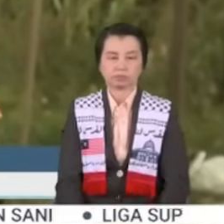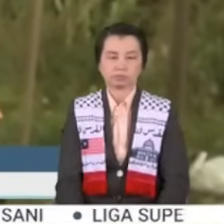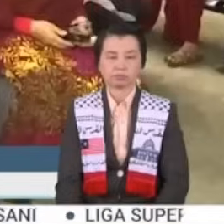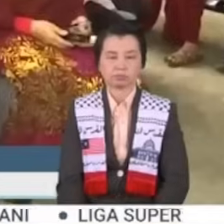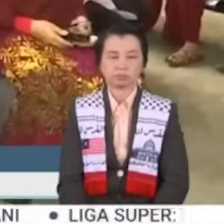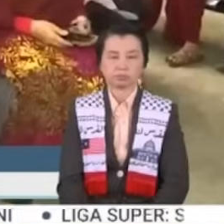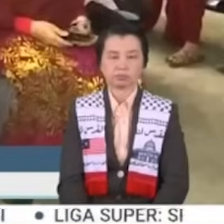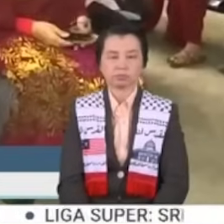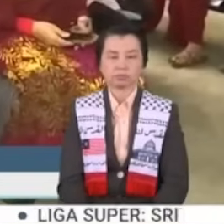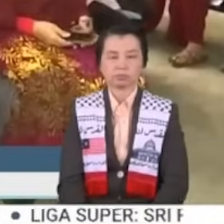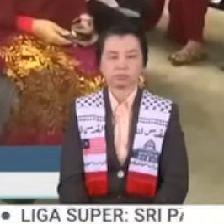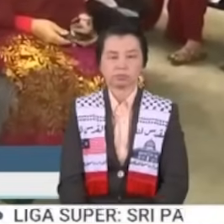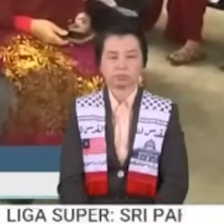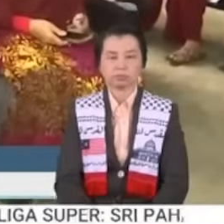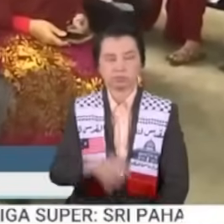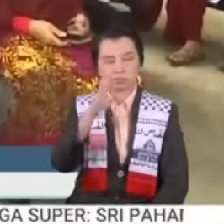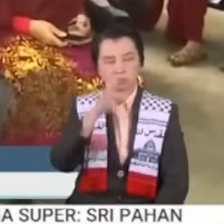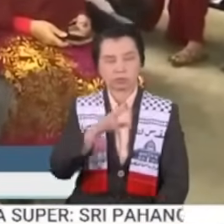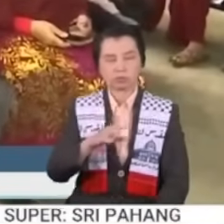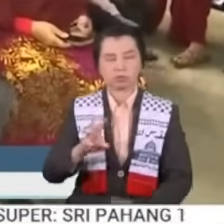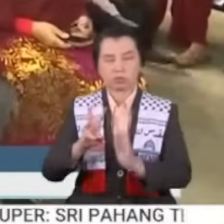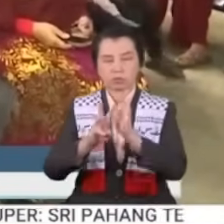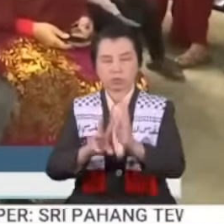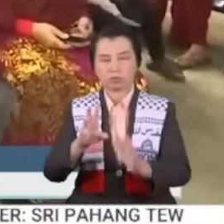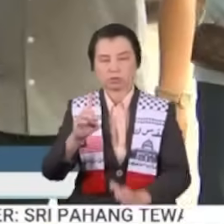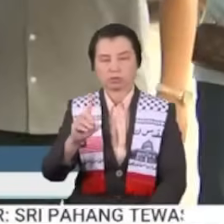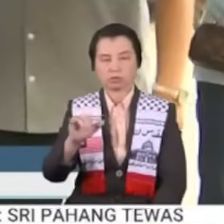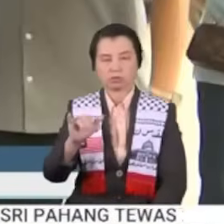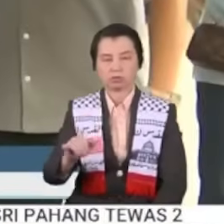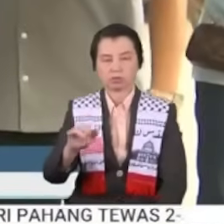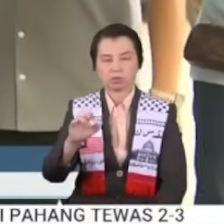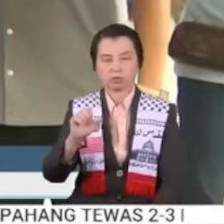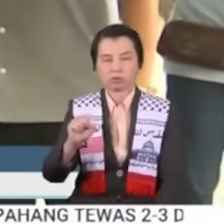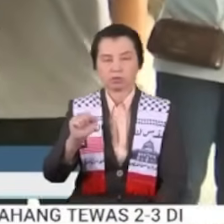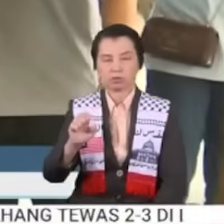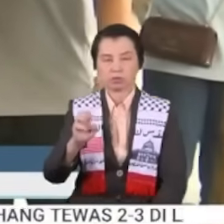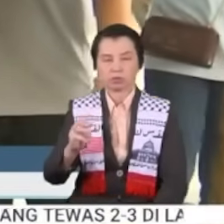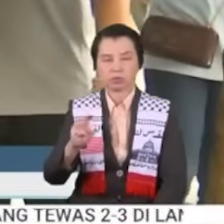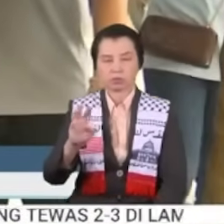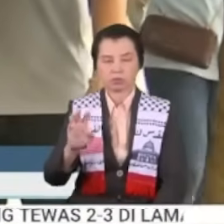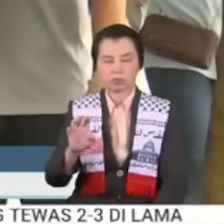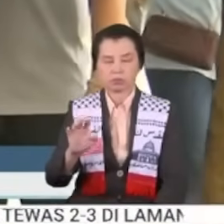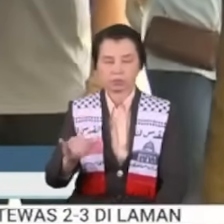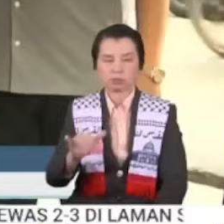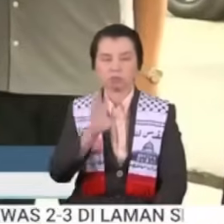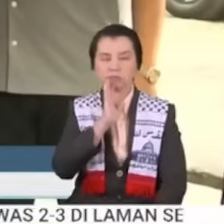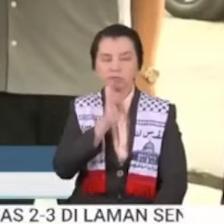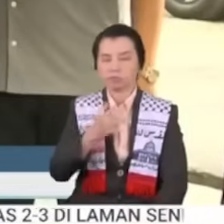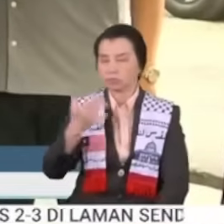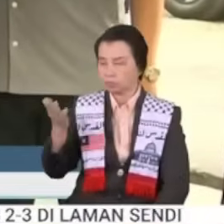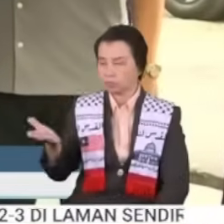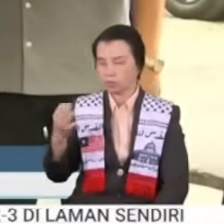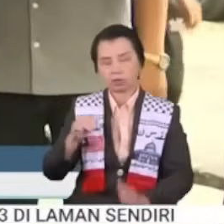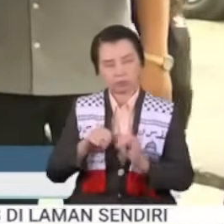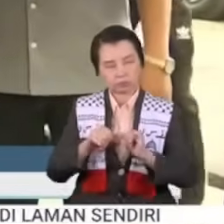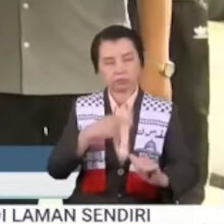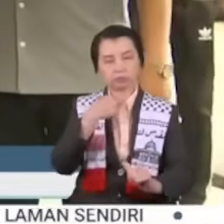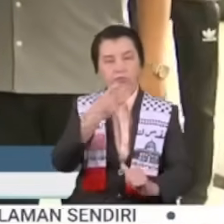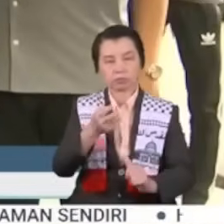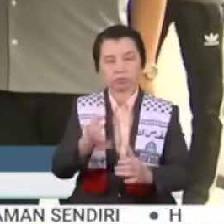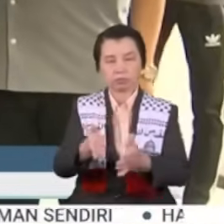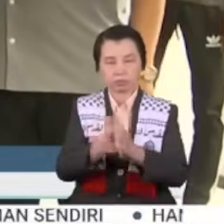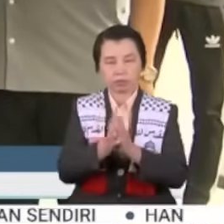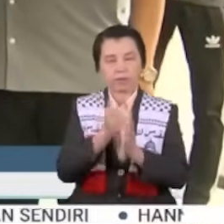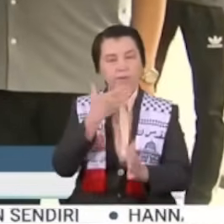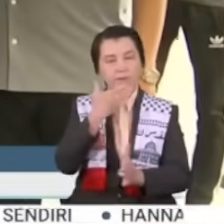Patriotisme wakil belia dewan undangan Negeri Dun merotai semi Liu semji berkata beliau akan terus menyuarahkan permintaan